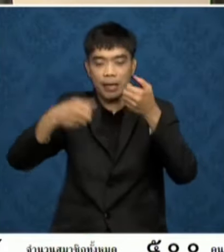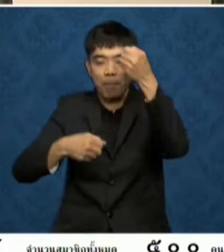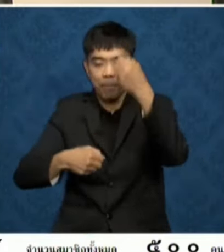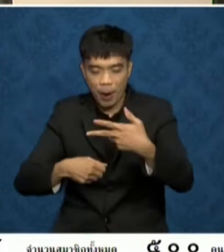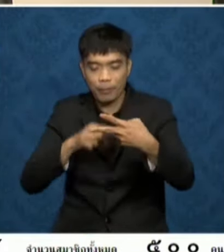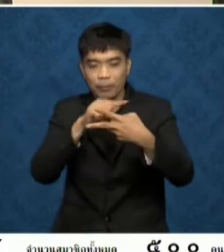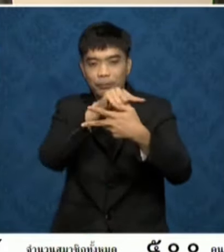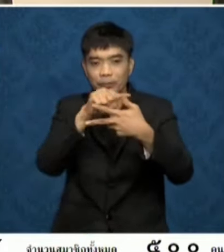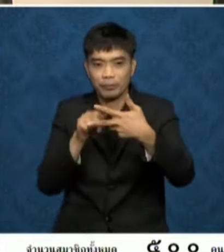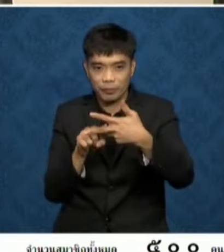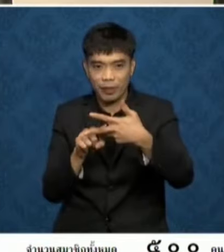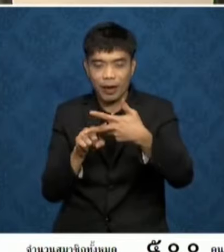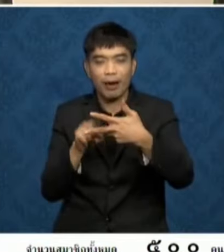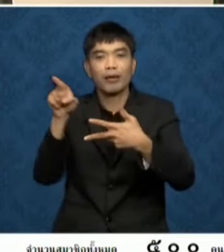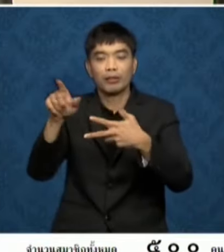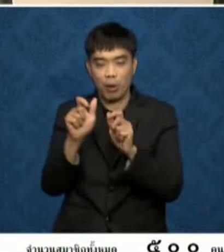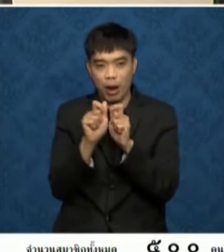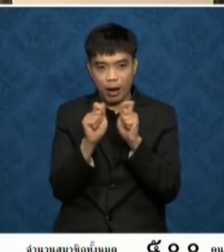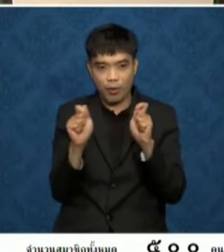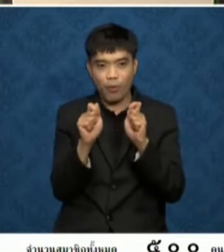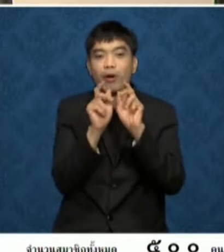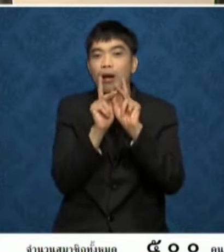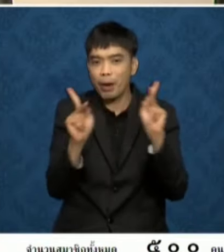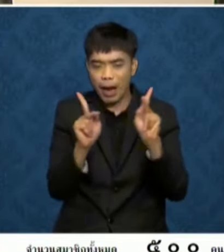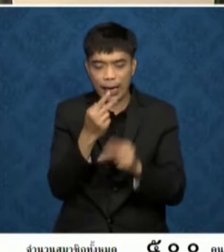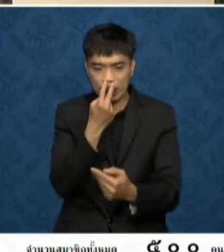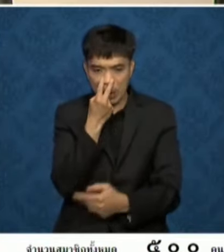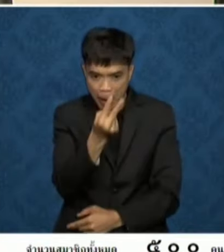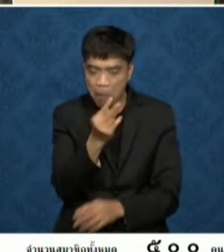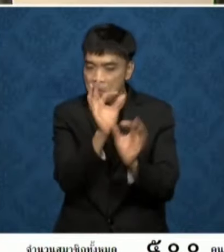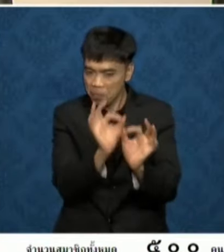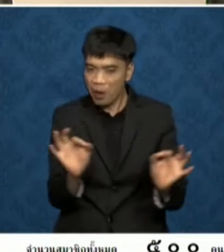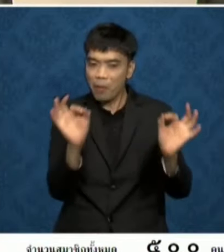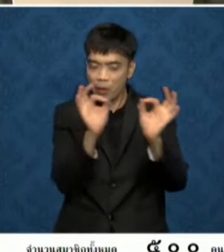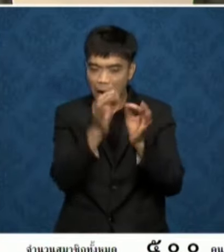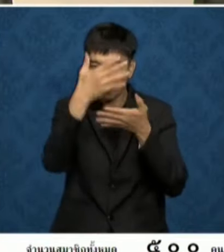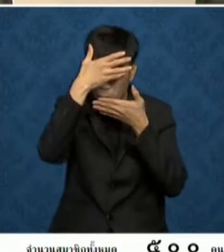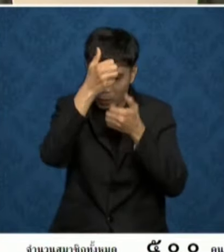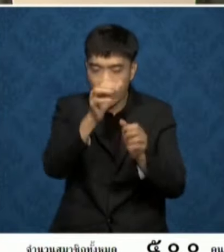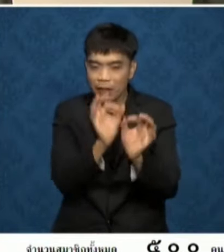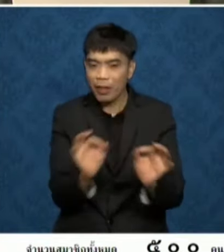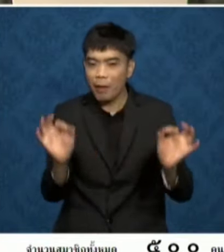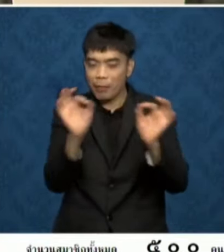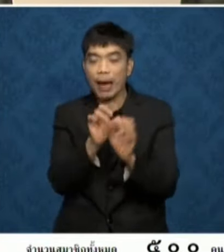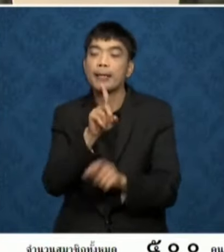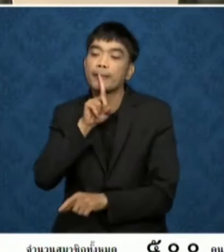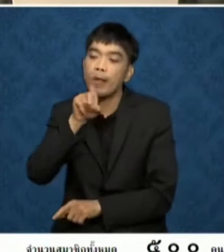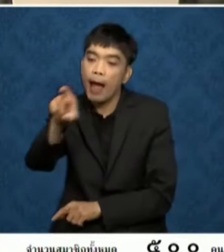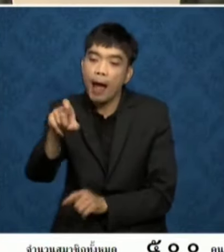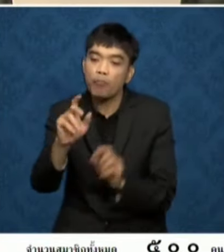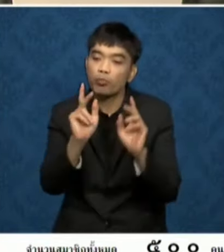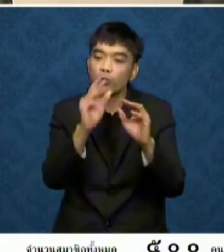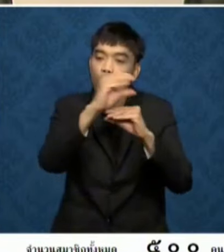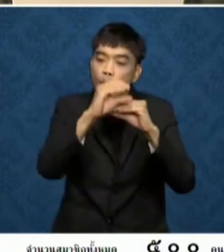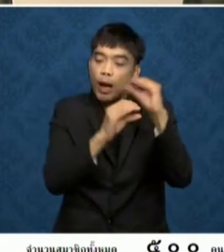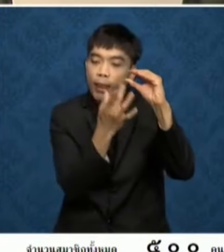กรรมแล้วก็เป็นกิจกรรมที่ทางอนุกรรมาธิการให้ความสำคัญได้ให้ความสนใจในการที่จะซักถามเป็นอย่างมากก็